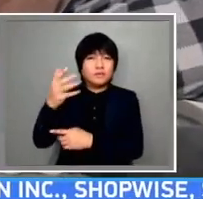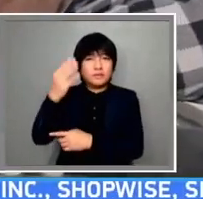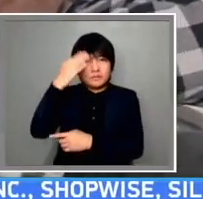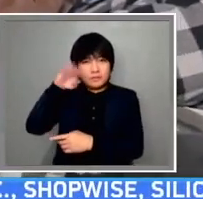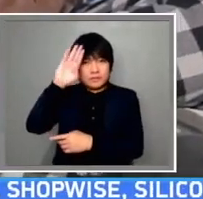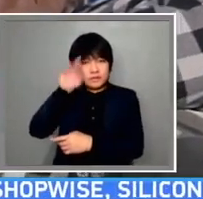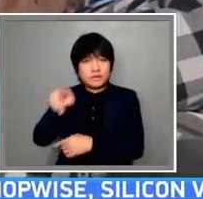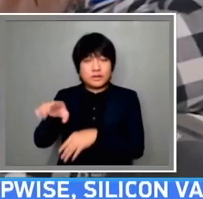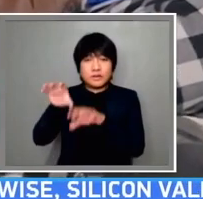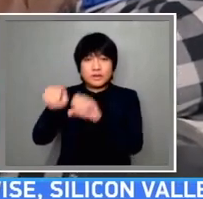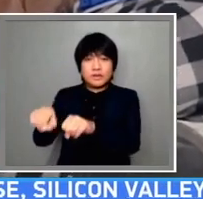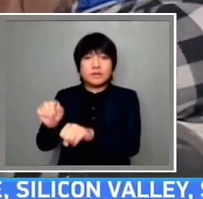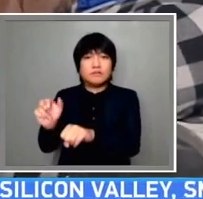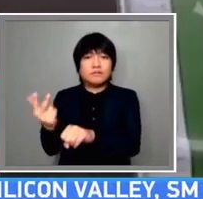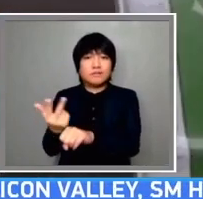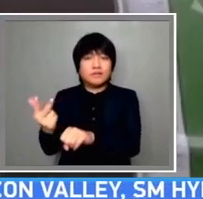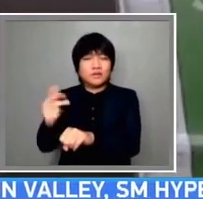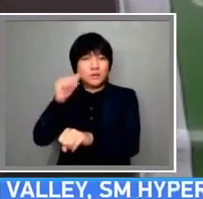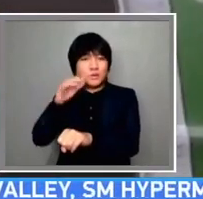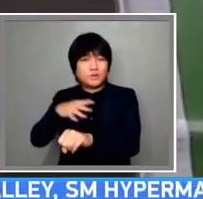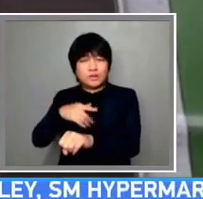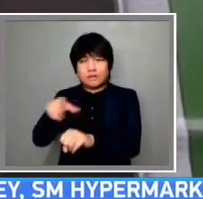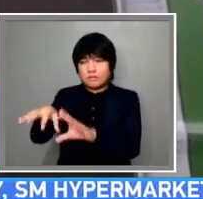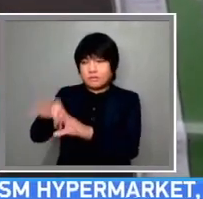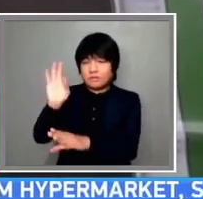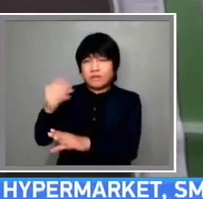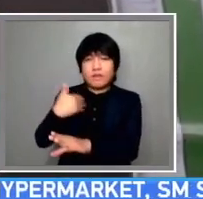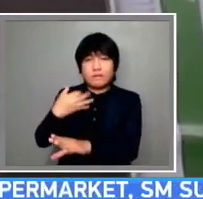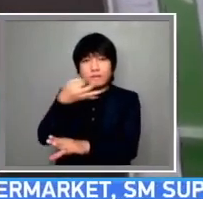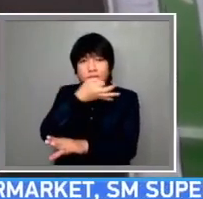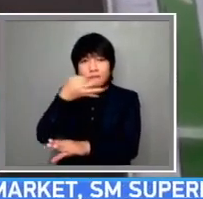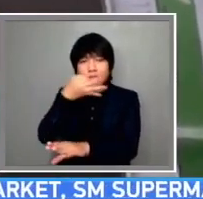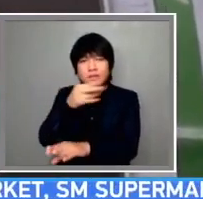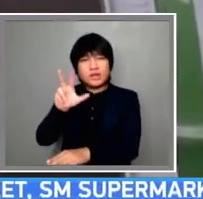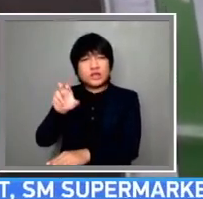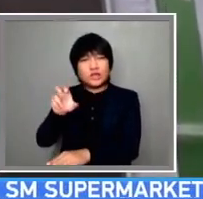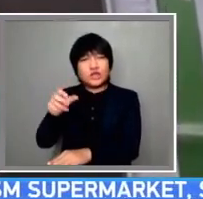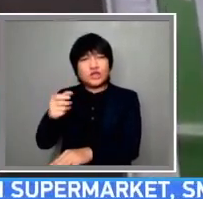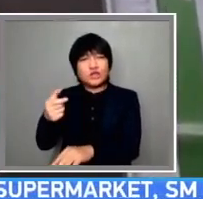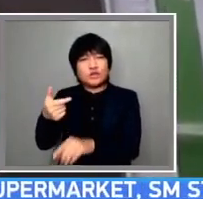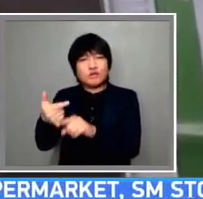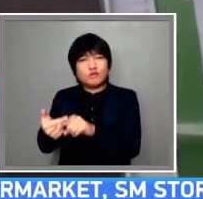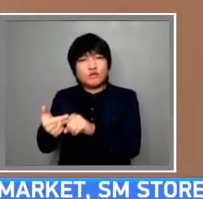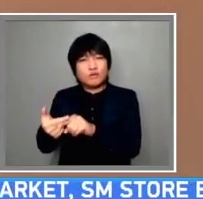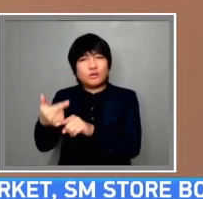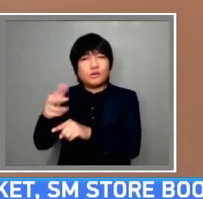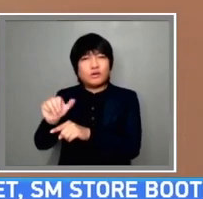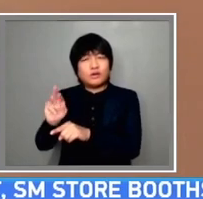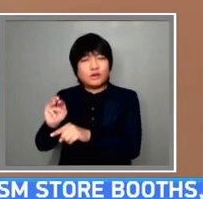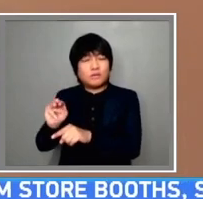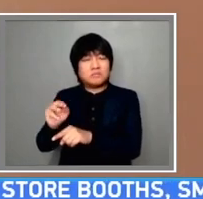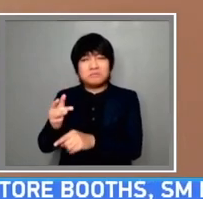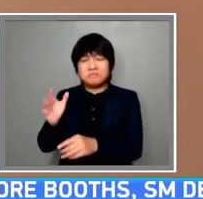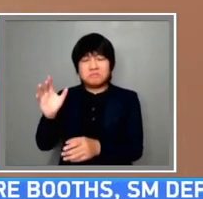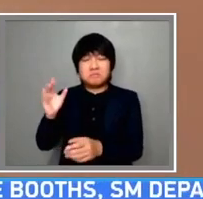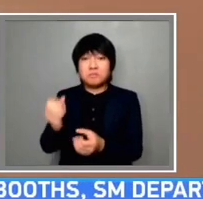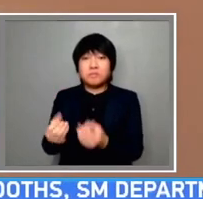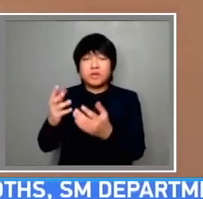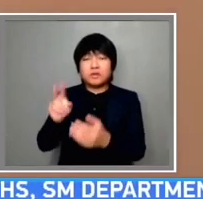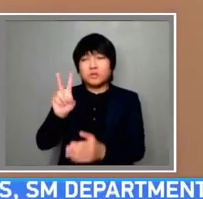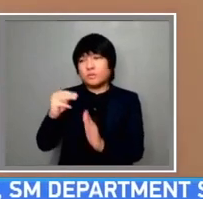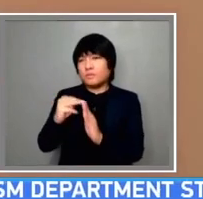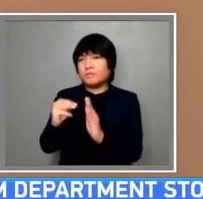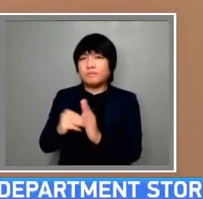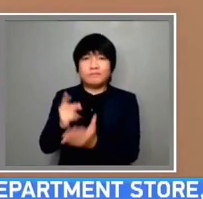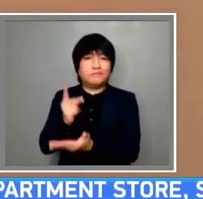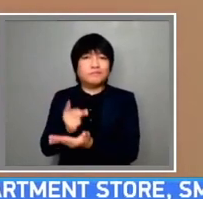na droga. Nakuha sa kanila ang 300 gramo ng hinihinalang shabu na may street value na mahigit 2 milyong piso. Ayon